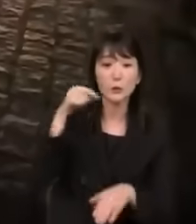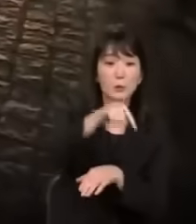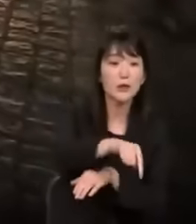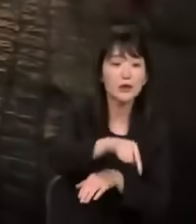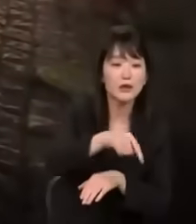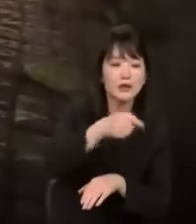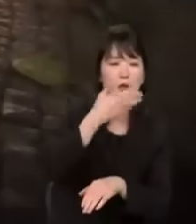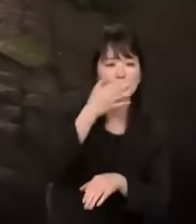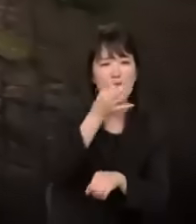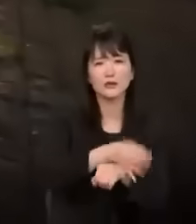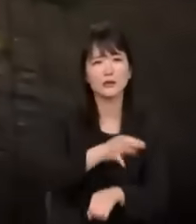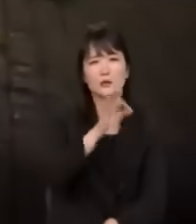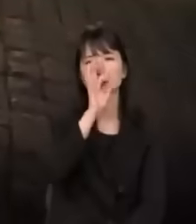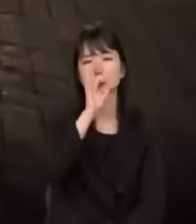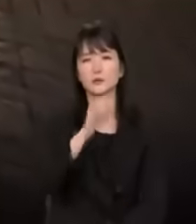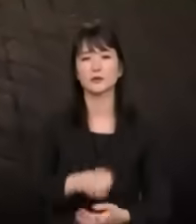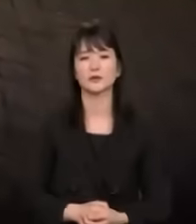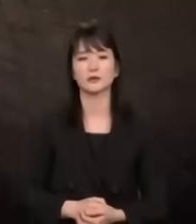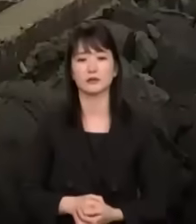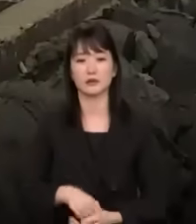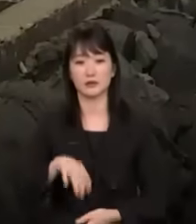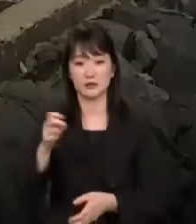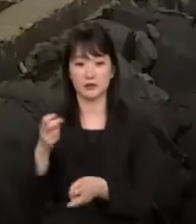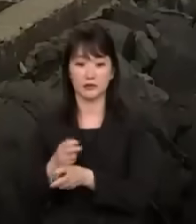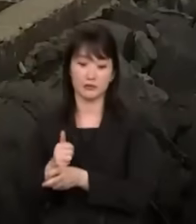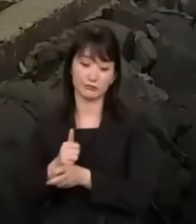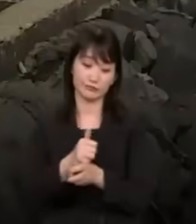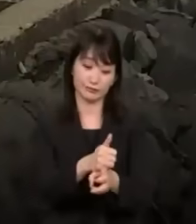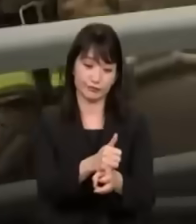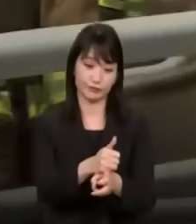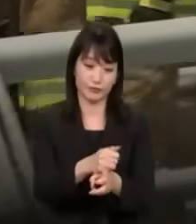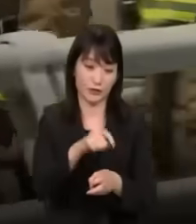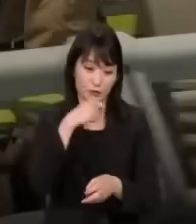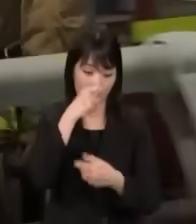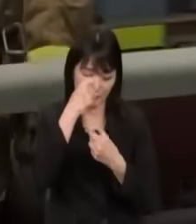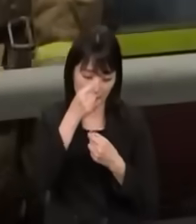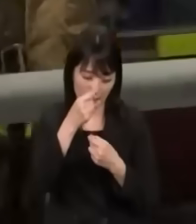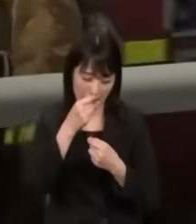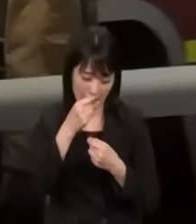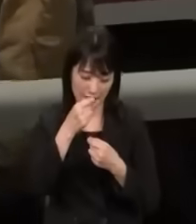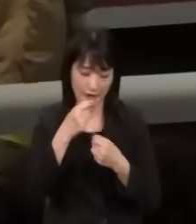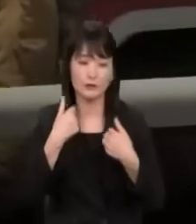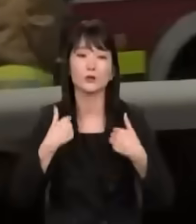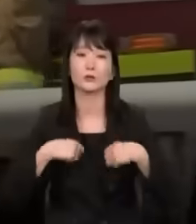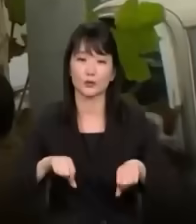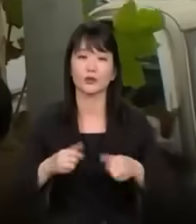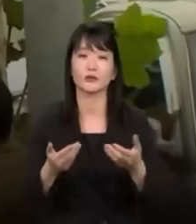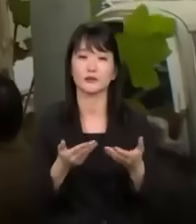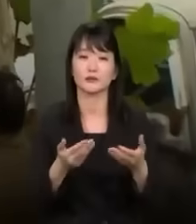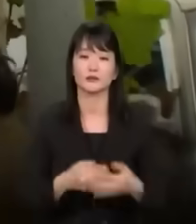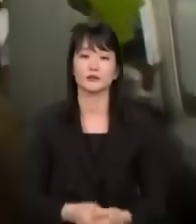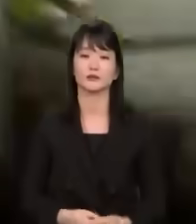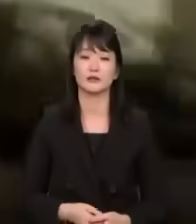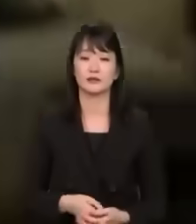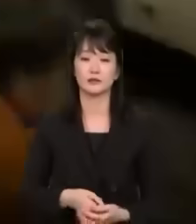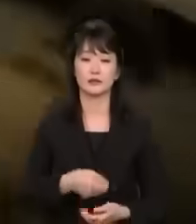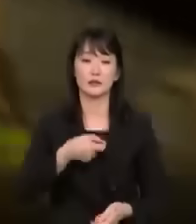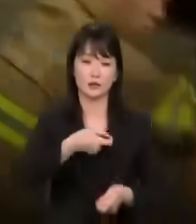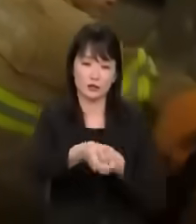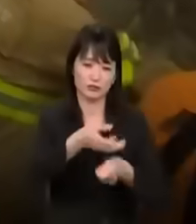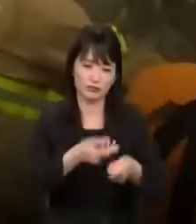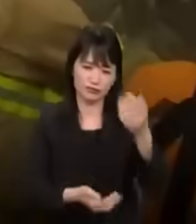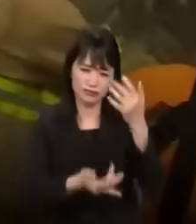먹을 수도 없습니다. 한번 출동하면 끼니를 제때 챙기는 건 포기해야 하는 직업입니다. 불 끄고 하면 원래